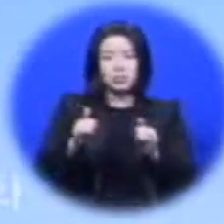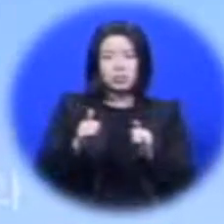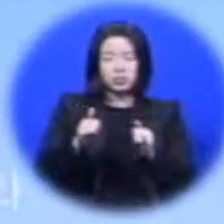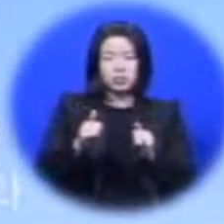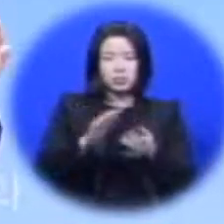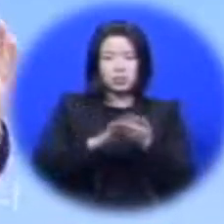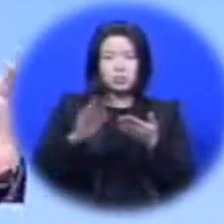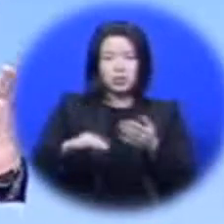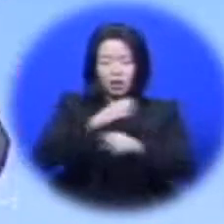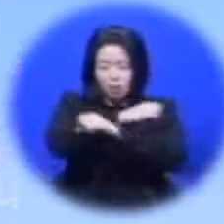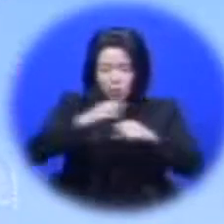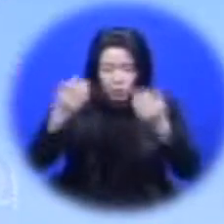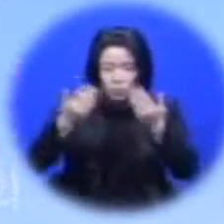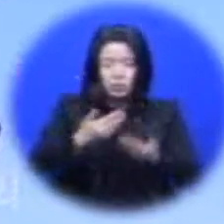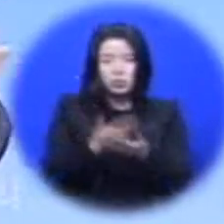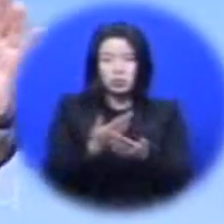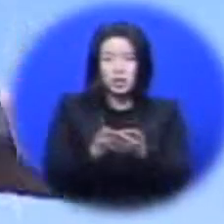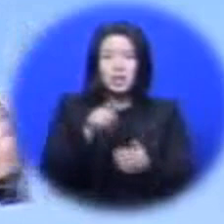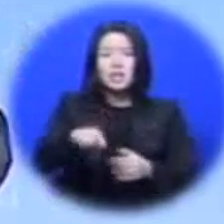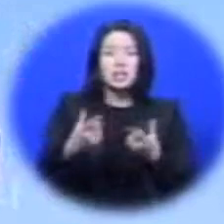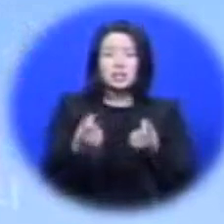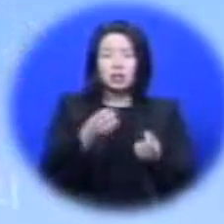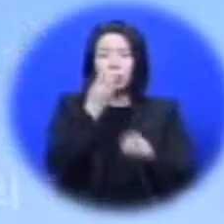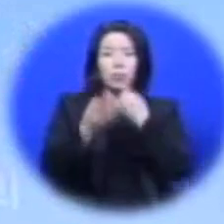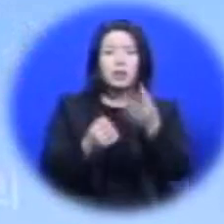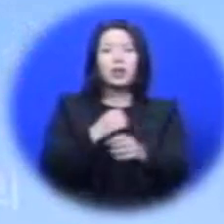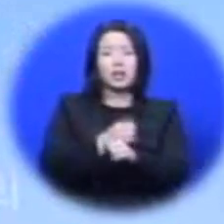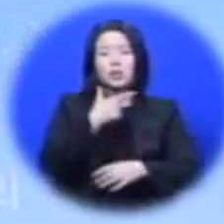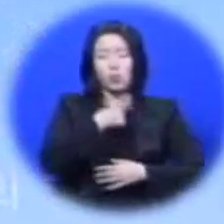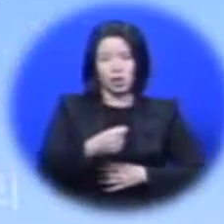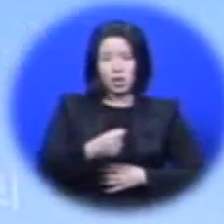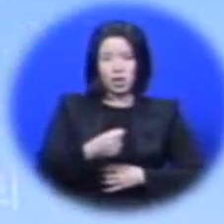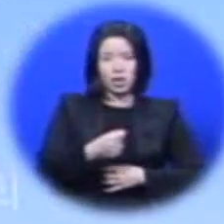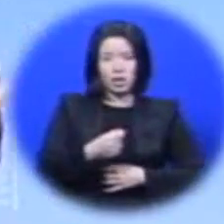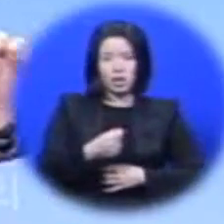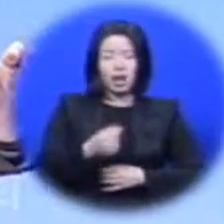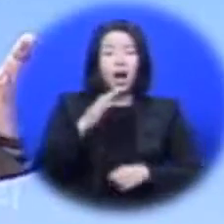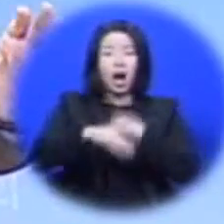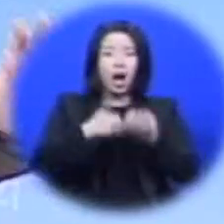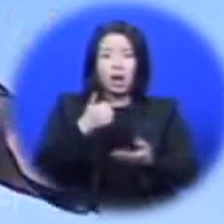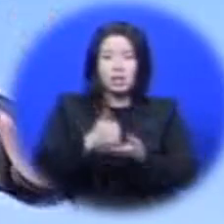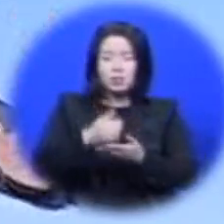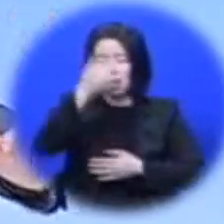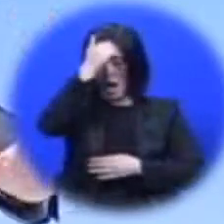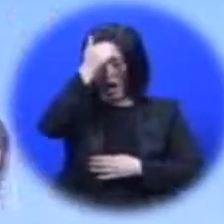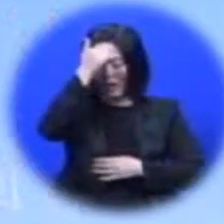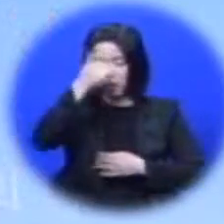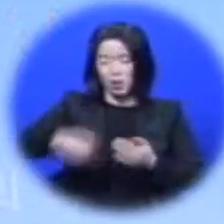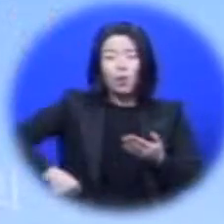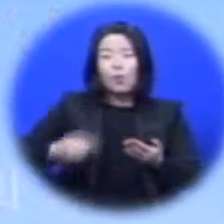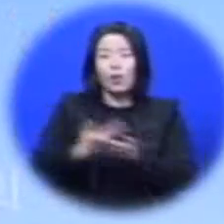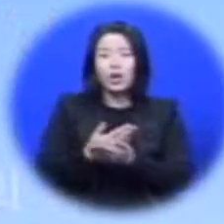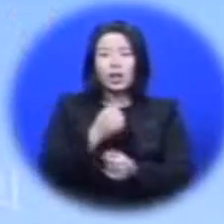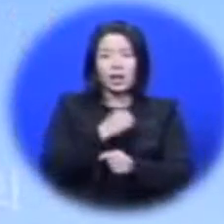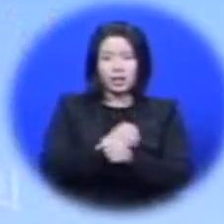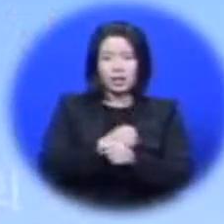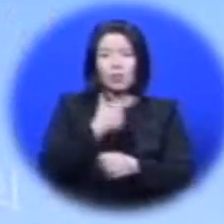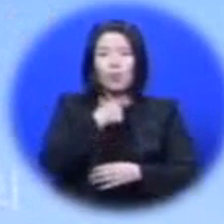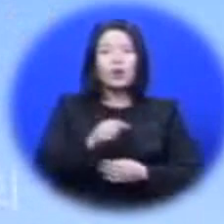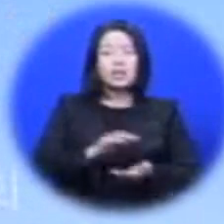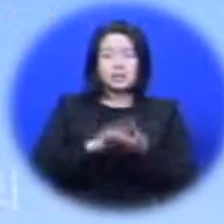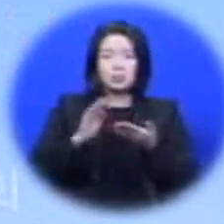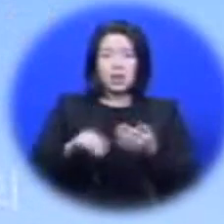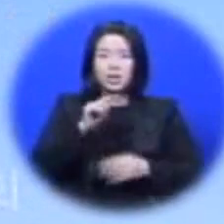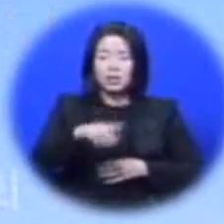주세요. 그렇게 하기를 원하시는 거예요. 선악과는 따먹었지만 하나님은 지금 아담이 회개하기를 원하시는 거예요.